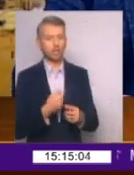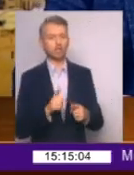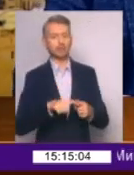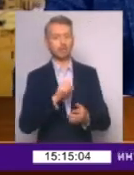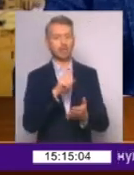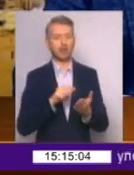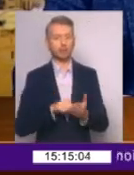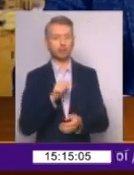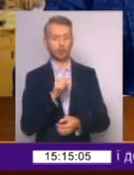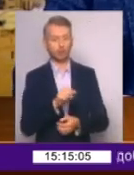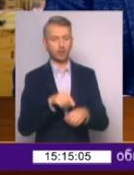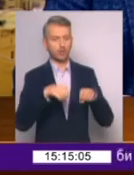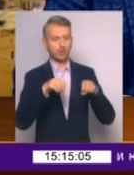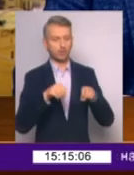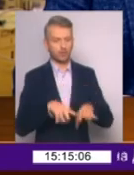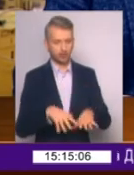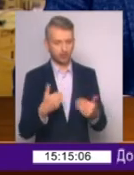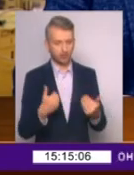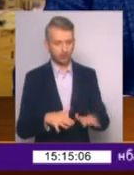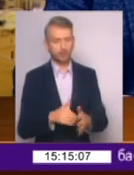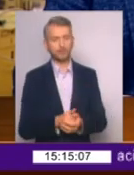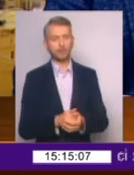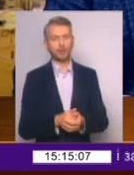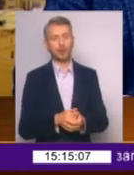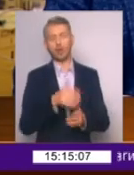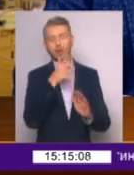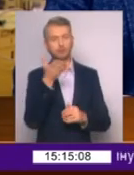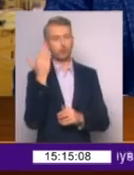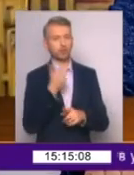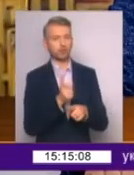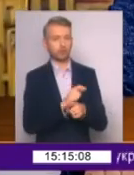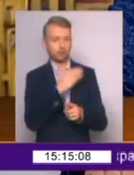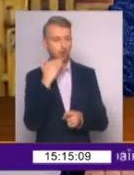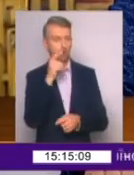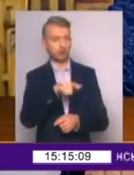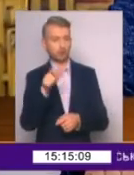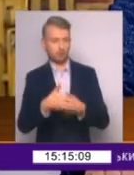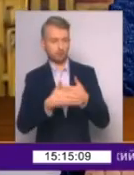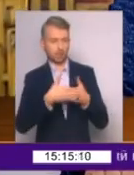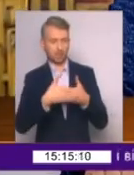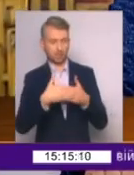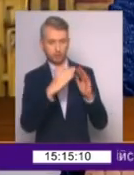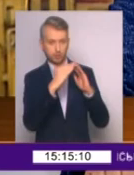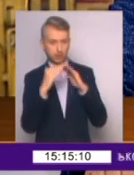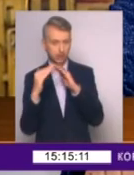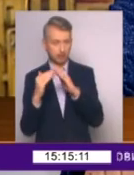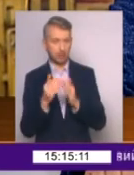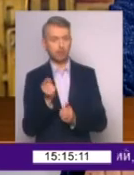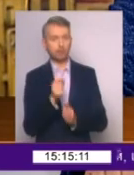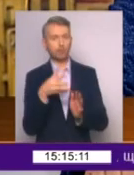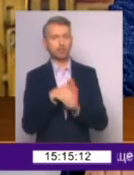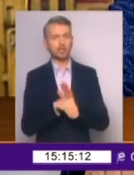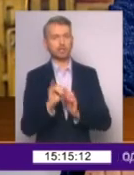воно вирішене. Свого часу дуже багато мешканців прилеглих будинків, в тому числі